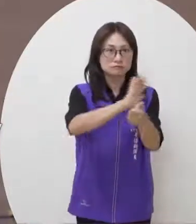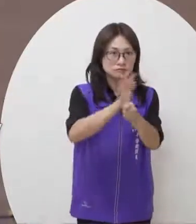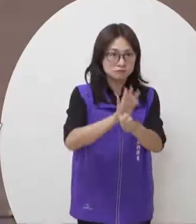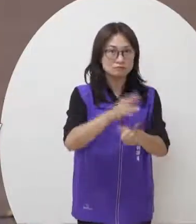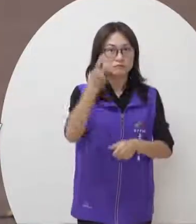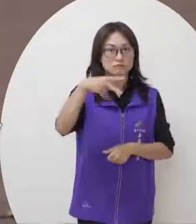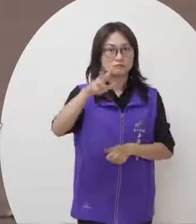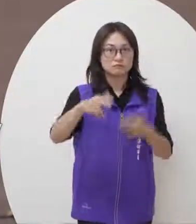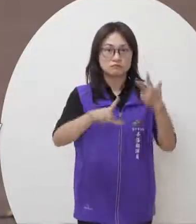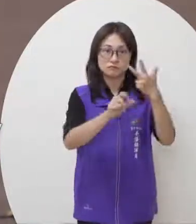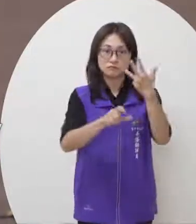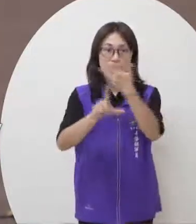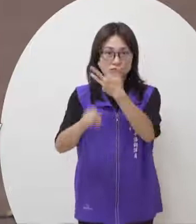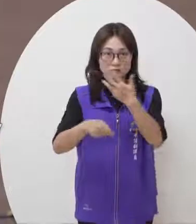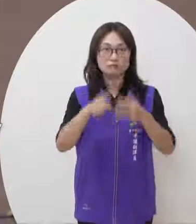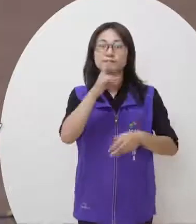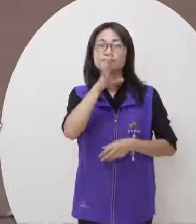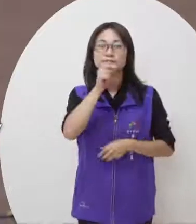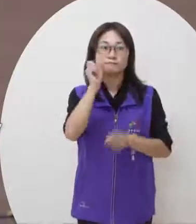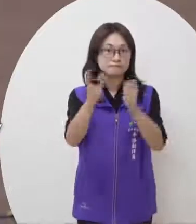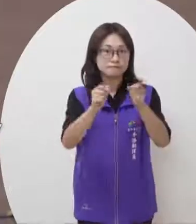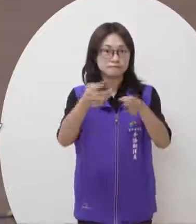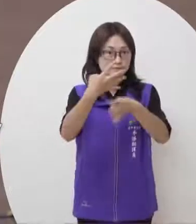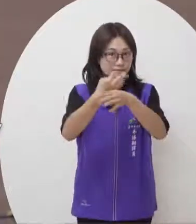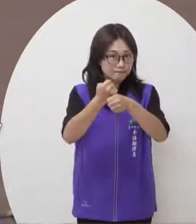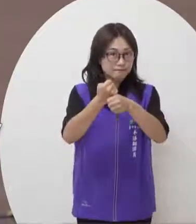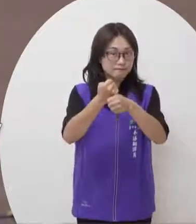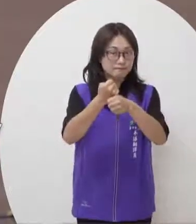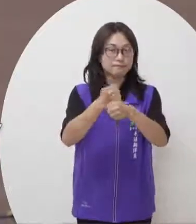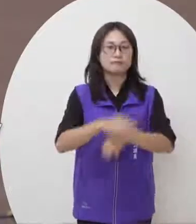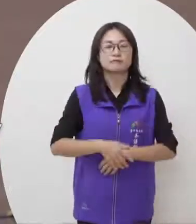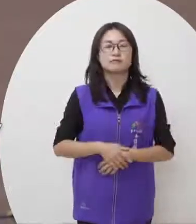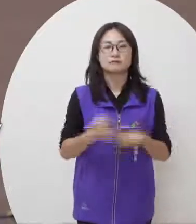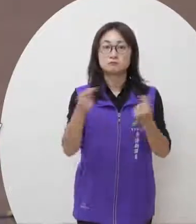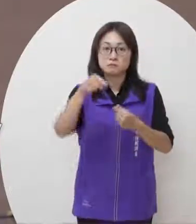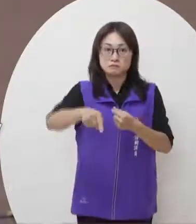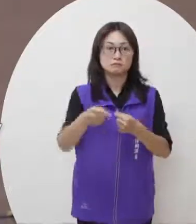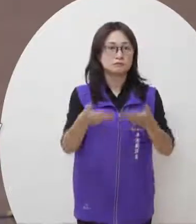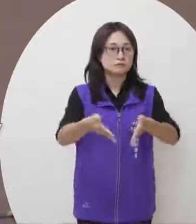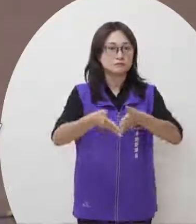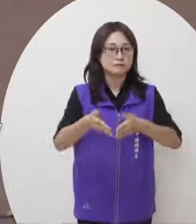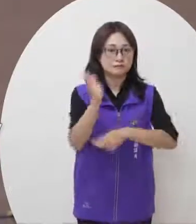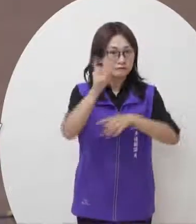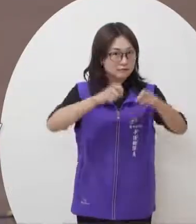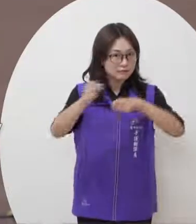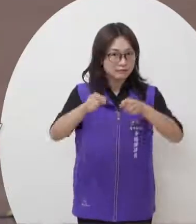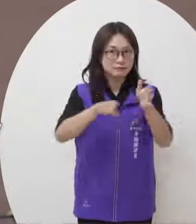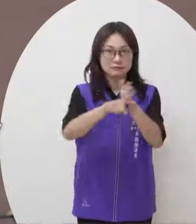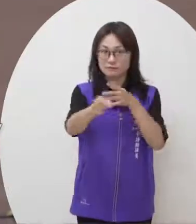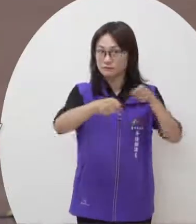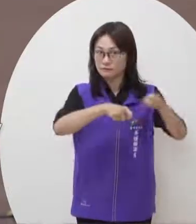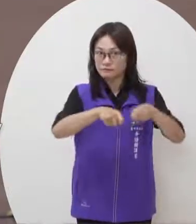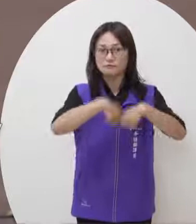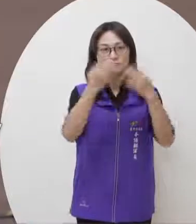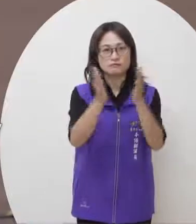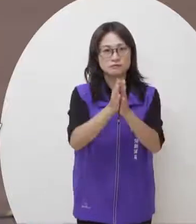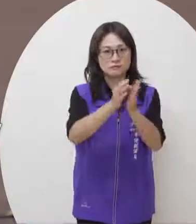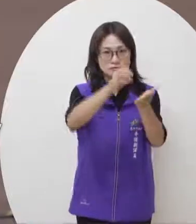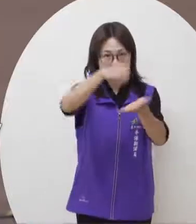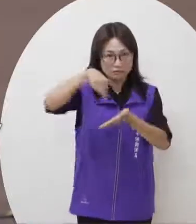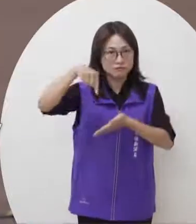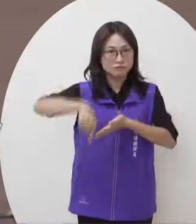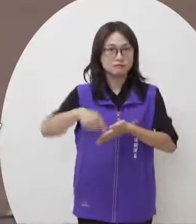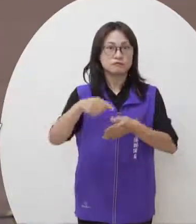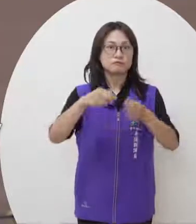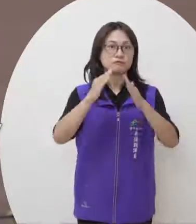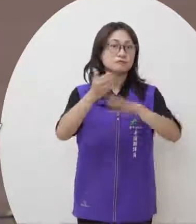做台中购物节哈，重大的政策跟专案也要经过市政会议。不过呢，因为